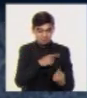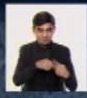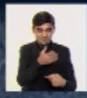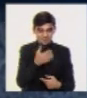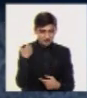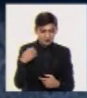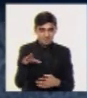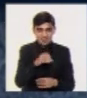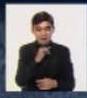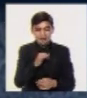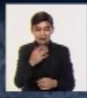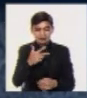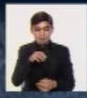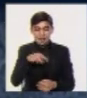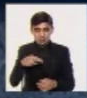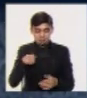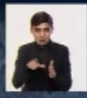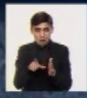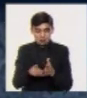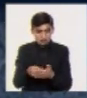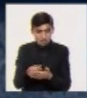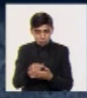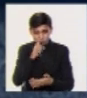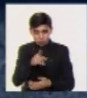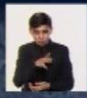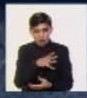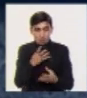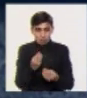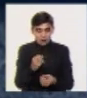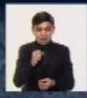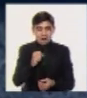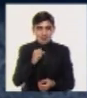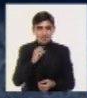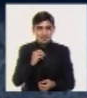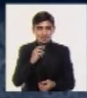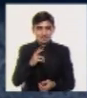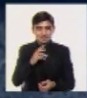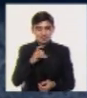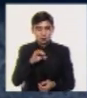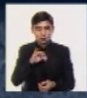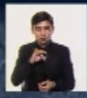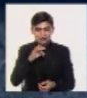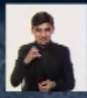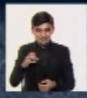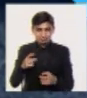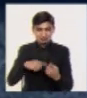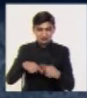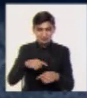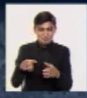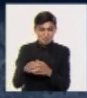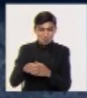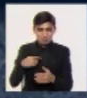кемінде 30 миллиард теңге салық төлеп отыратынымыз азда, енді тағы да эксюрис деп аталатын кәсіпорынға айлық айналымдағы